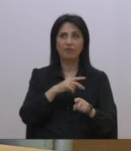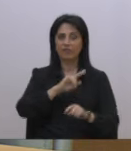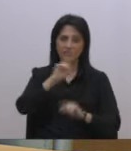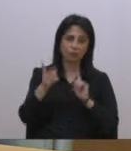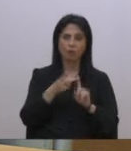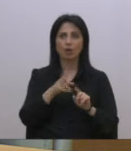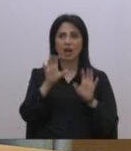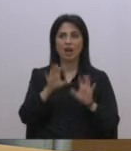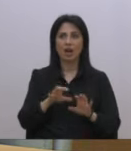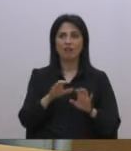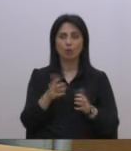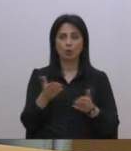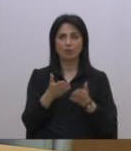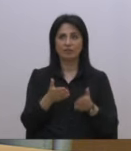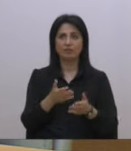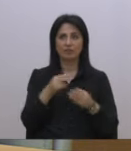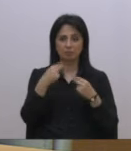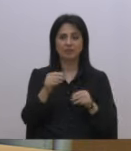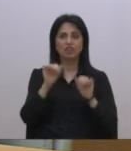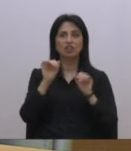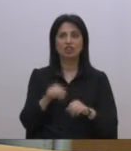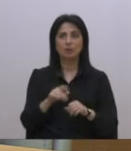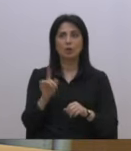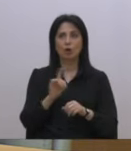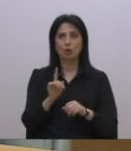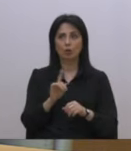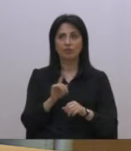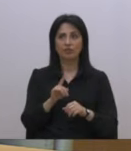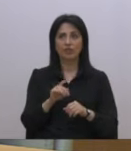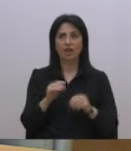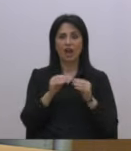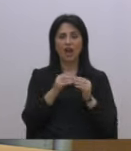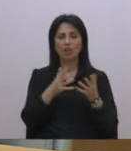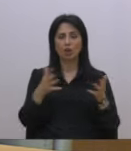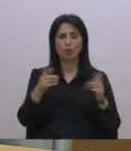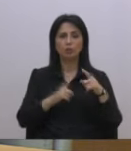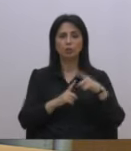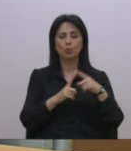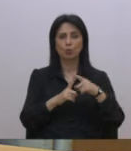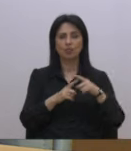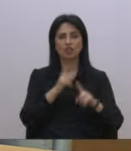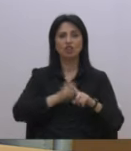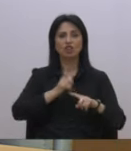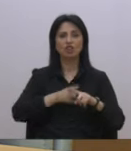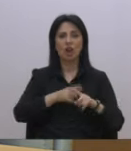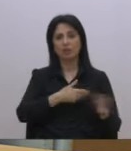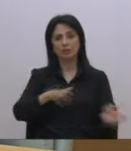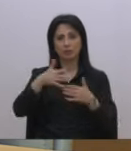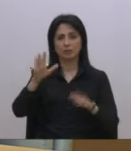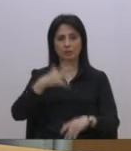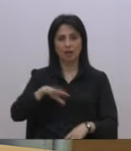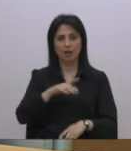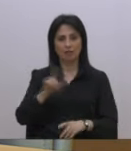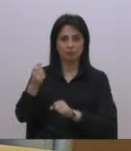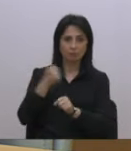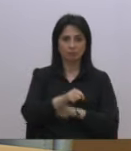ხელმეორედ კანონი, რომელმაც მისცა საშუალება ათეულობით ტონა ჯართის გატანა საქართველოს.